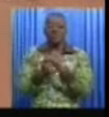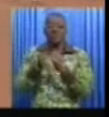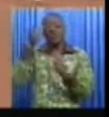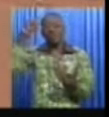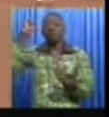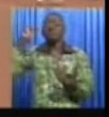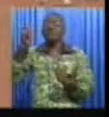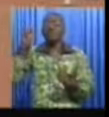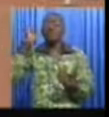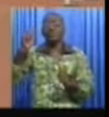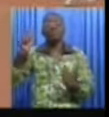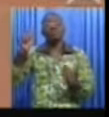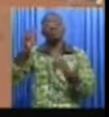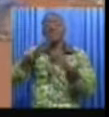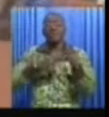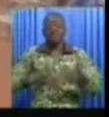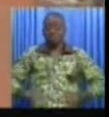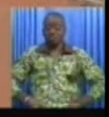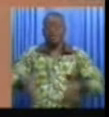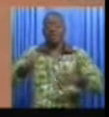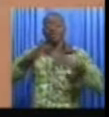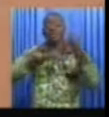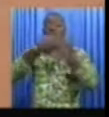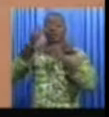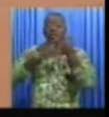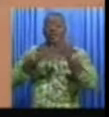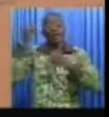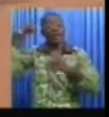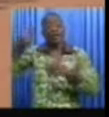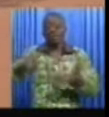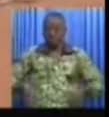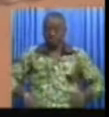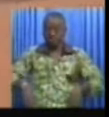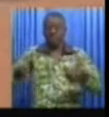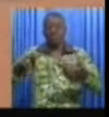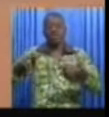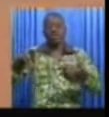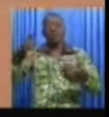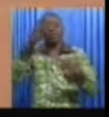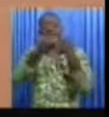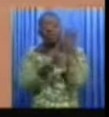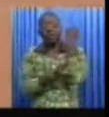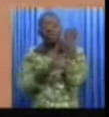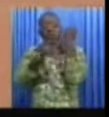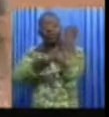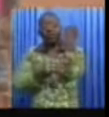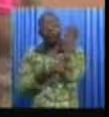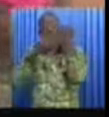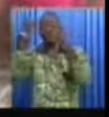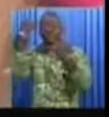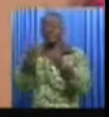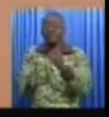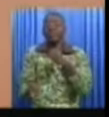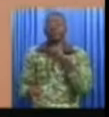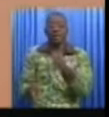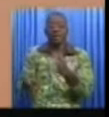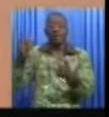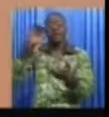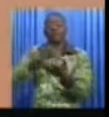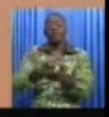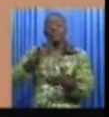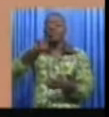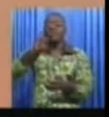nombreux chantiers de construction et de bitumage des routes. L'axe de Dédougou-Kourougou est en phase d'achèvement. Celui de